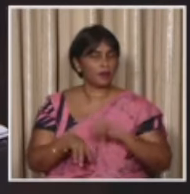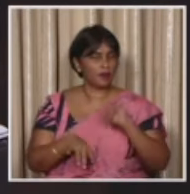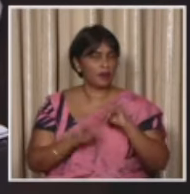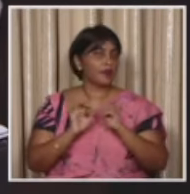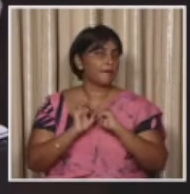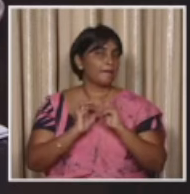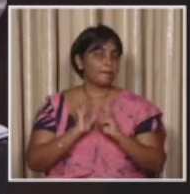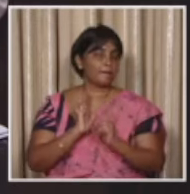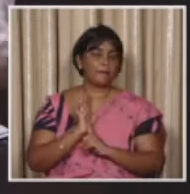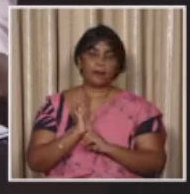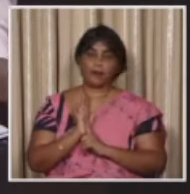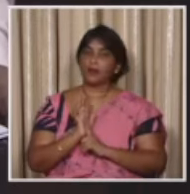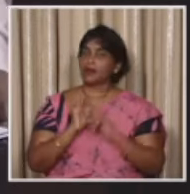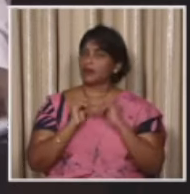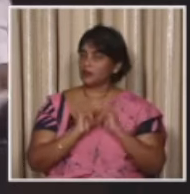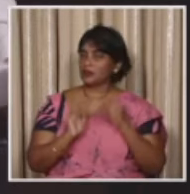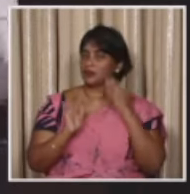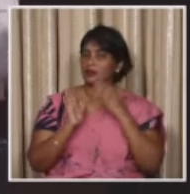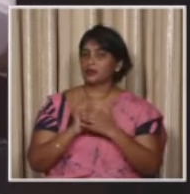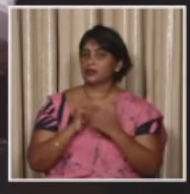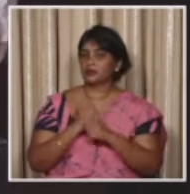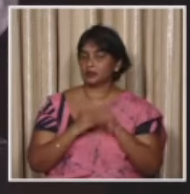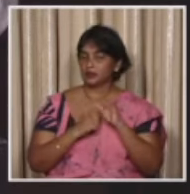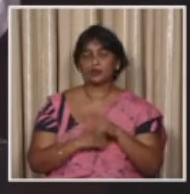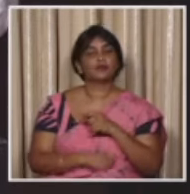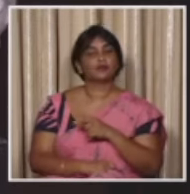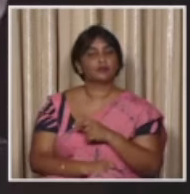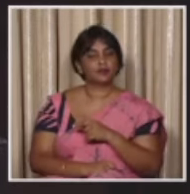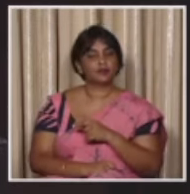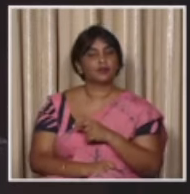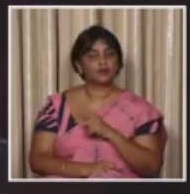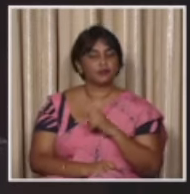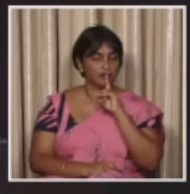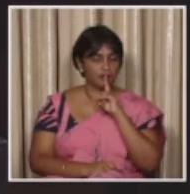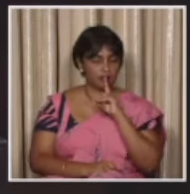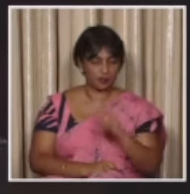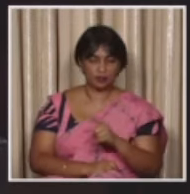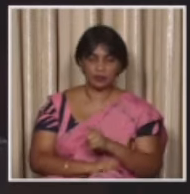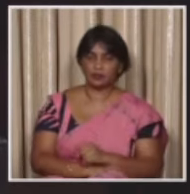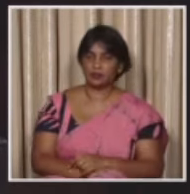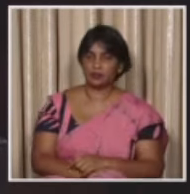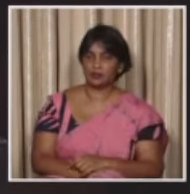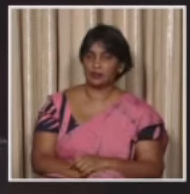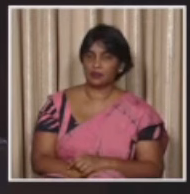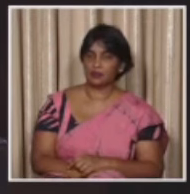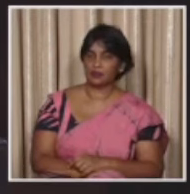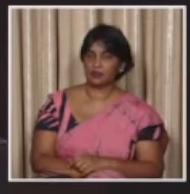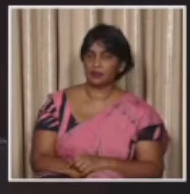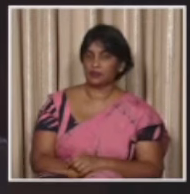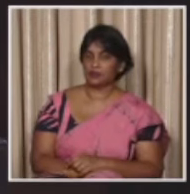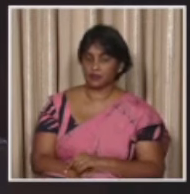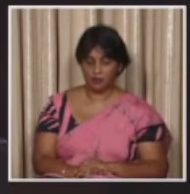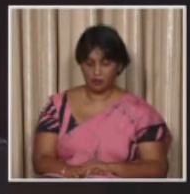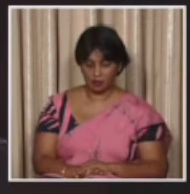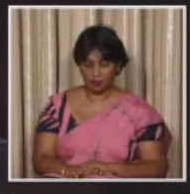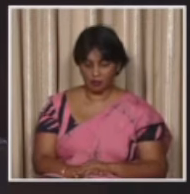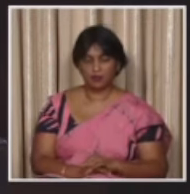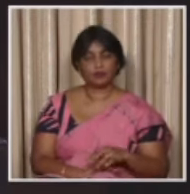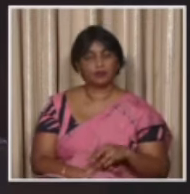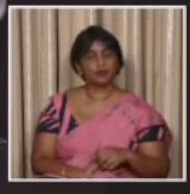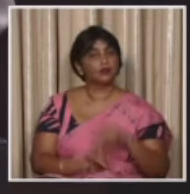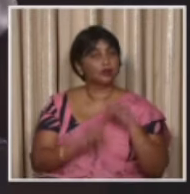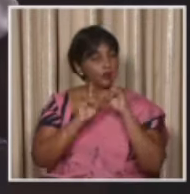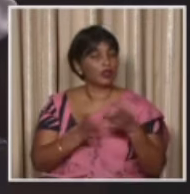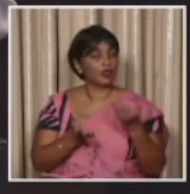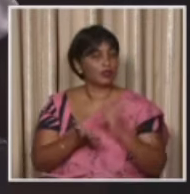පනත, මේ අගතිගාමී පනත නිර්මාණය වෙලා තිබෙන්නේ කියන එක මම මේ අවස්ථාවේ කියන්නට කැමතියි. ඒ වගේම තවත් ප්‍රශ්නයක්